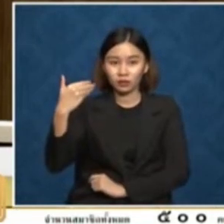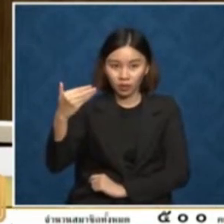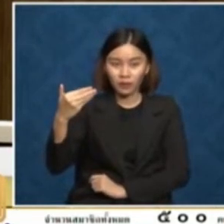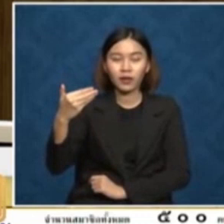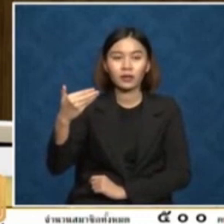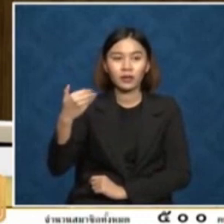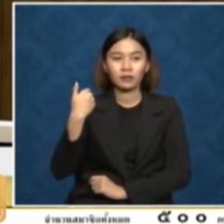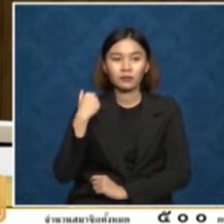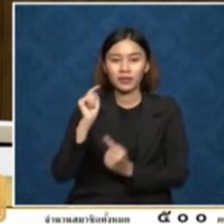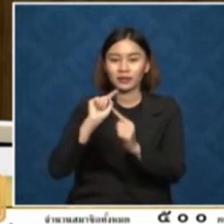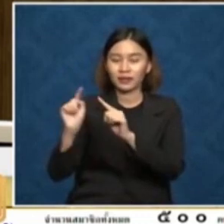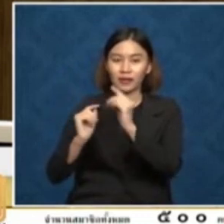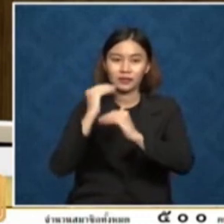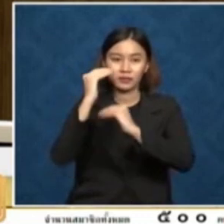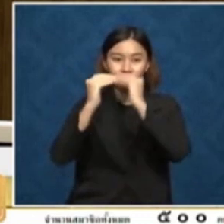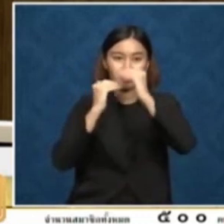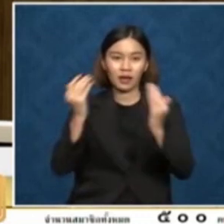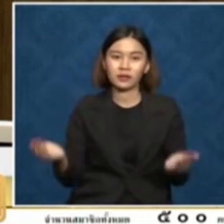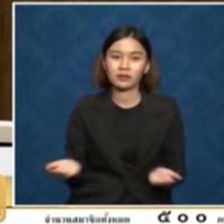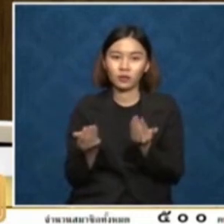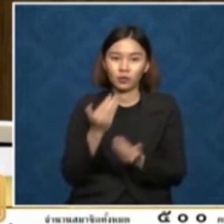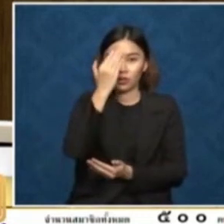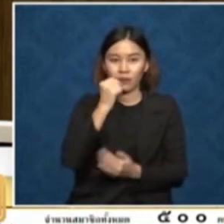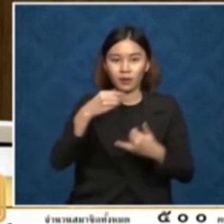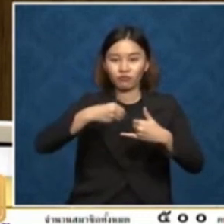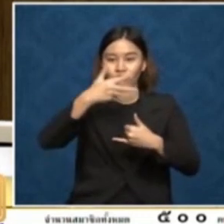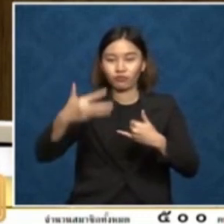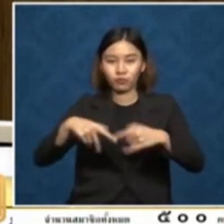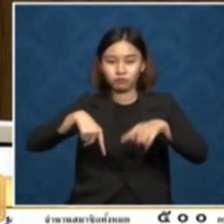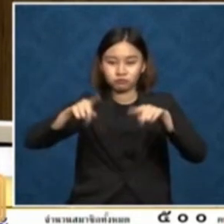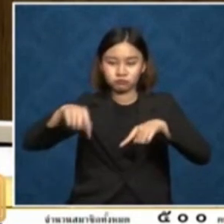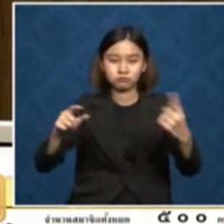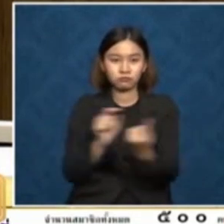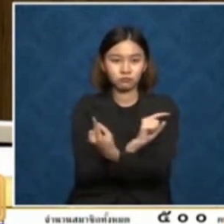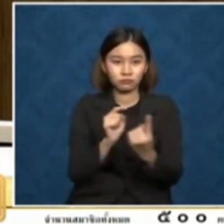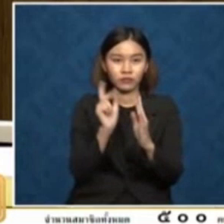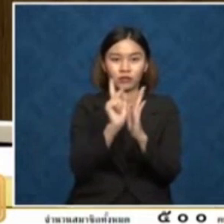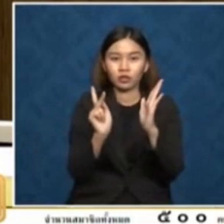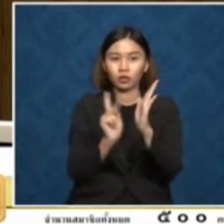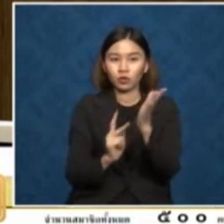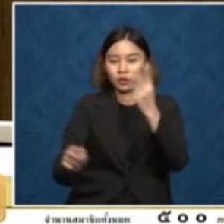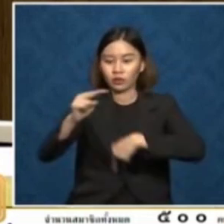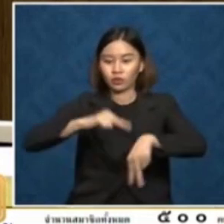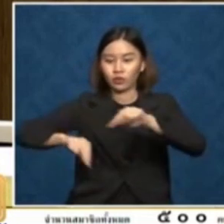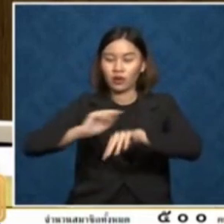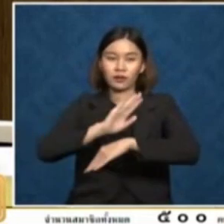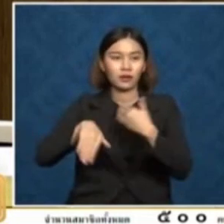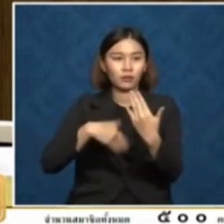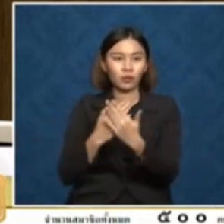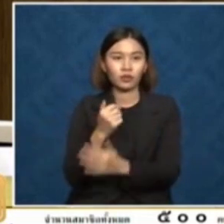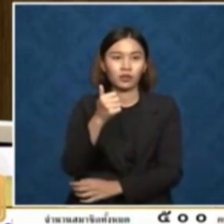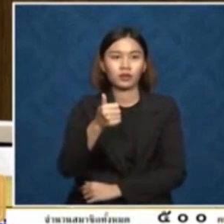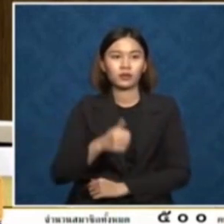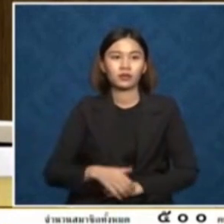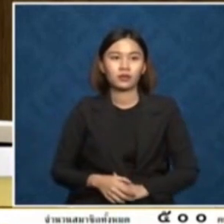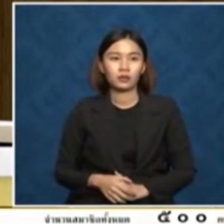ไปและมีอีกหลายก้าวสำคัญที่จะต้องผลักดันเพื่อให้ความหลากหลายของสังคมและกฎหมายได้โอบรับความหลากหลาย